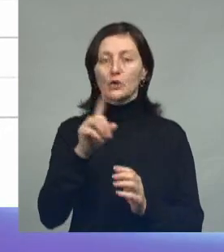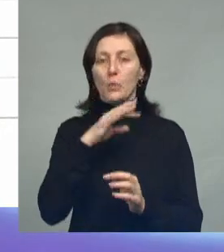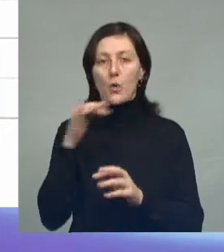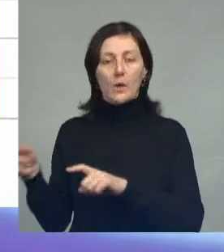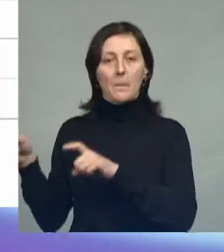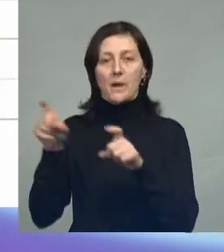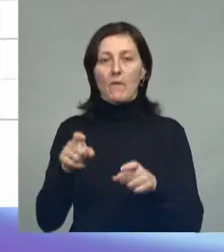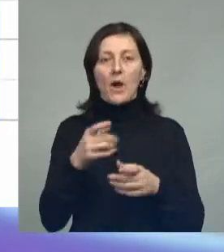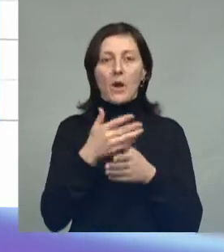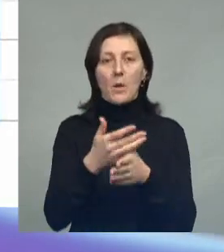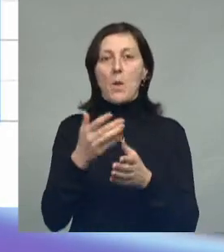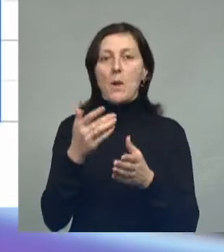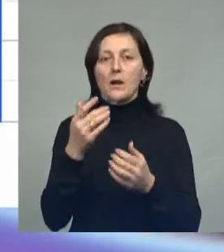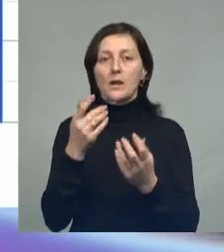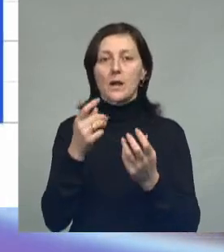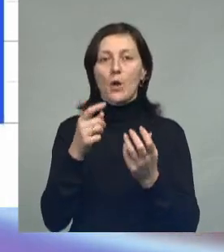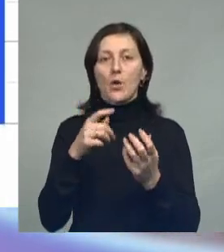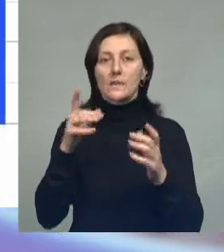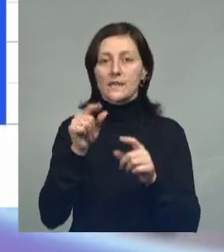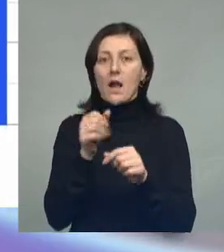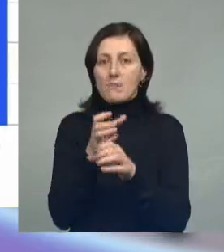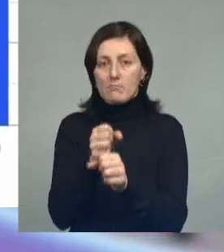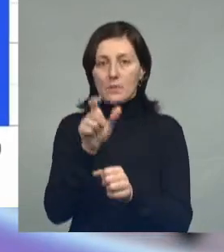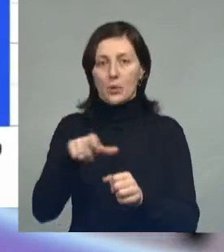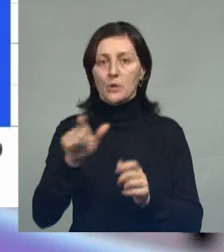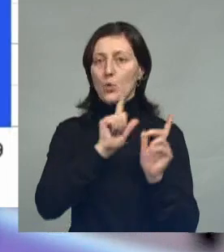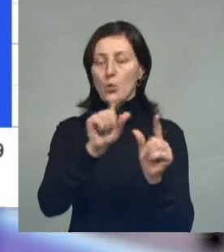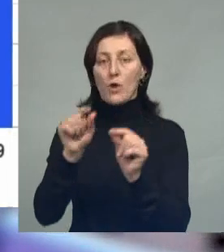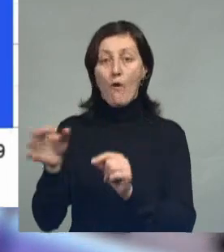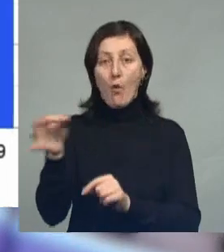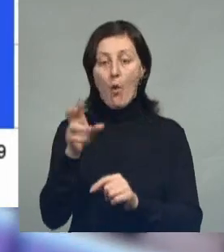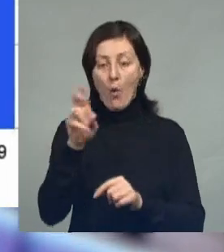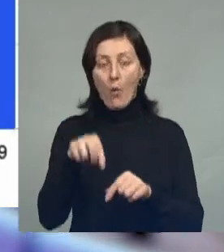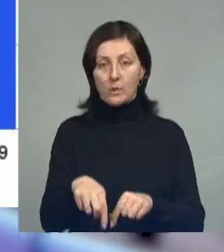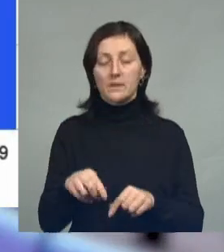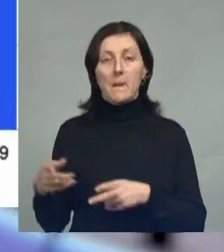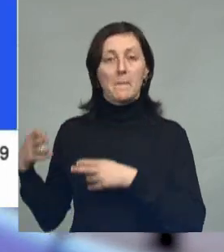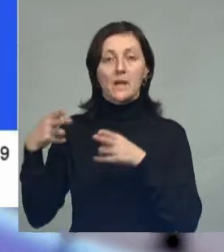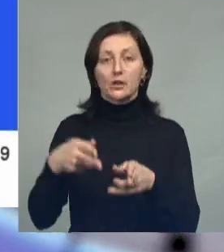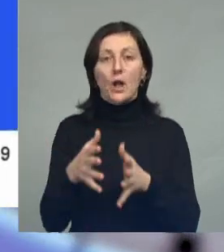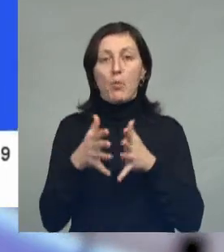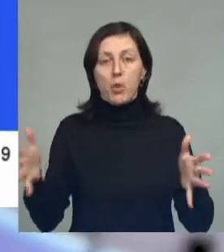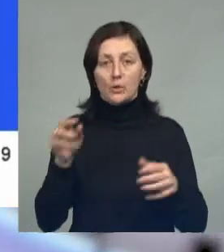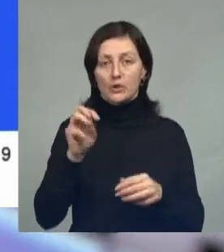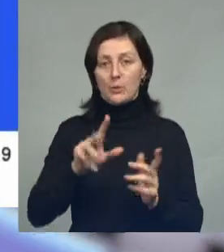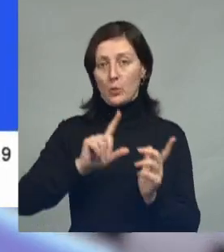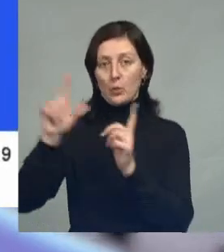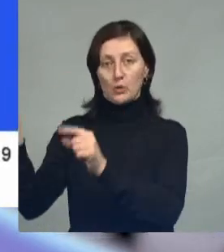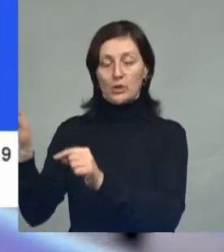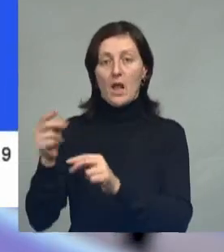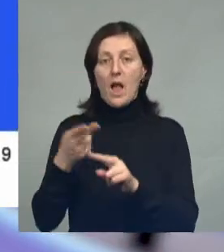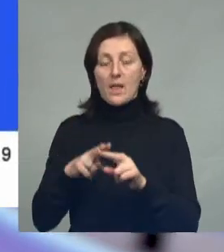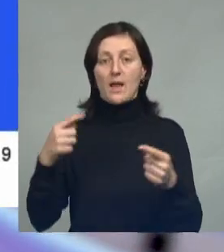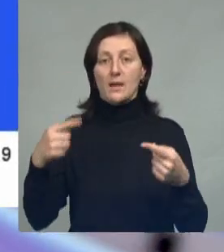компенсировала естественную убыль населения то есть в область приезжала намного больше людей чем уезжала и этой положительной разницы